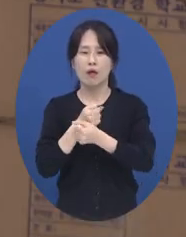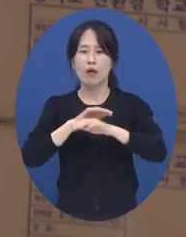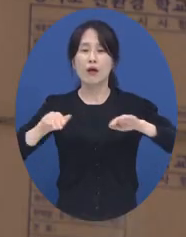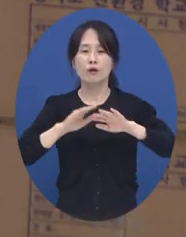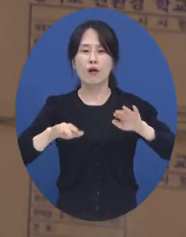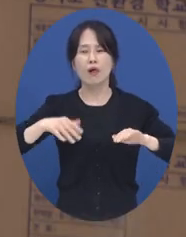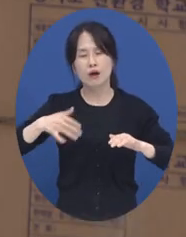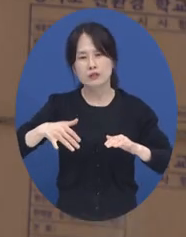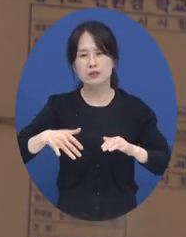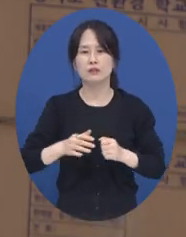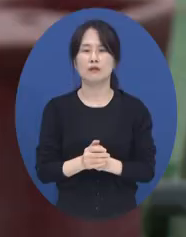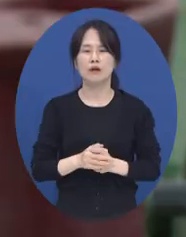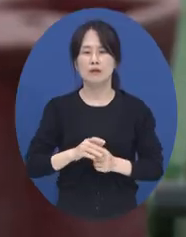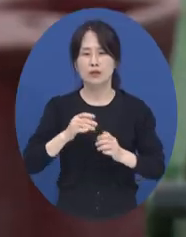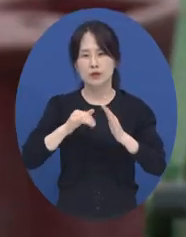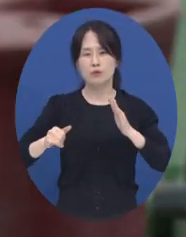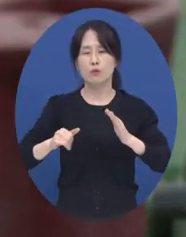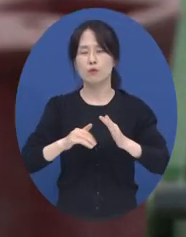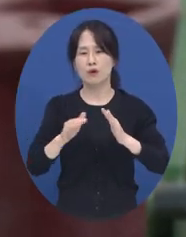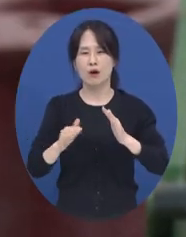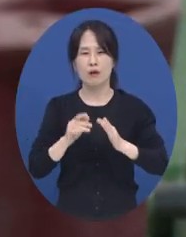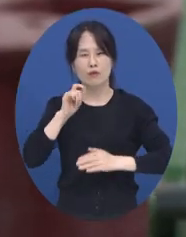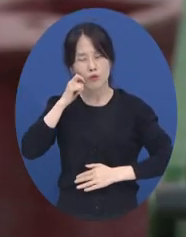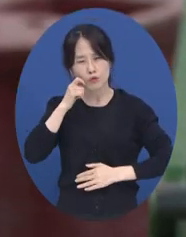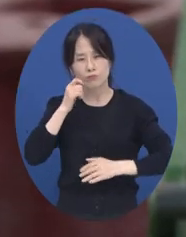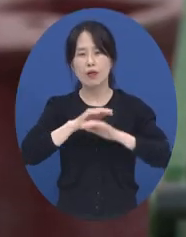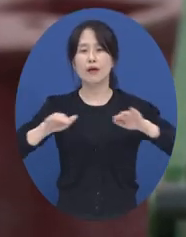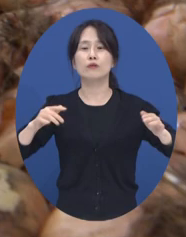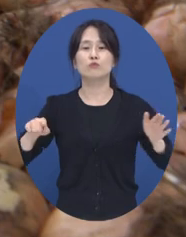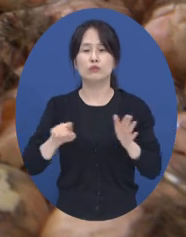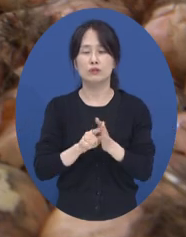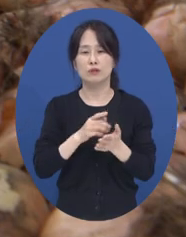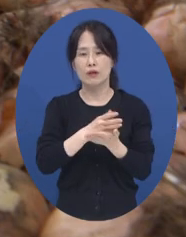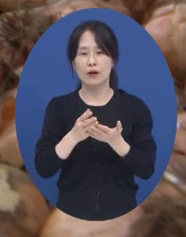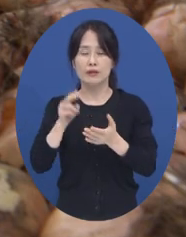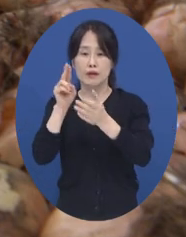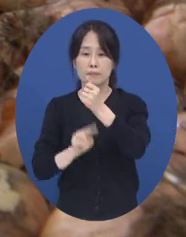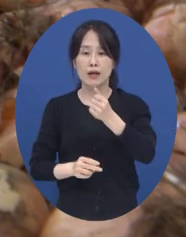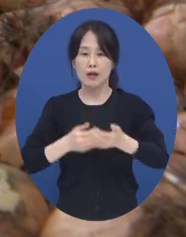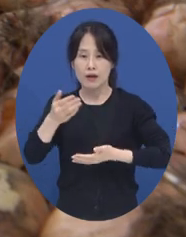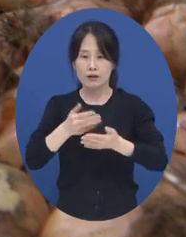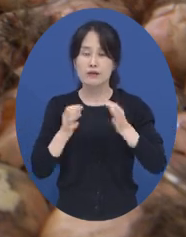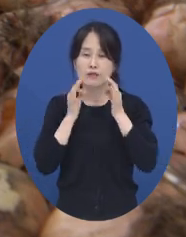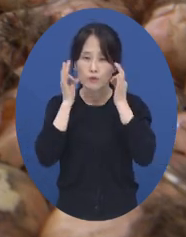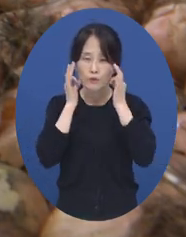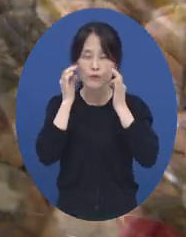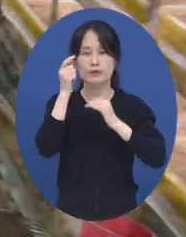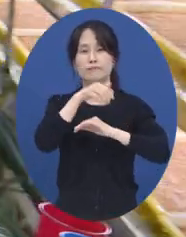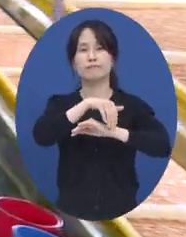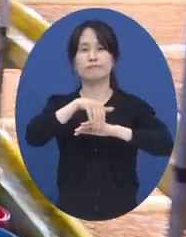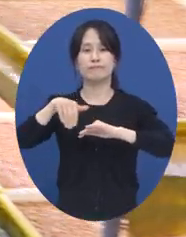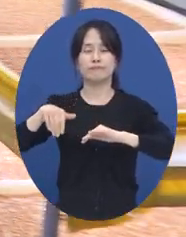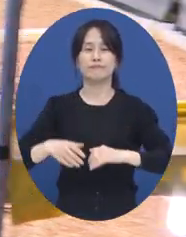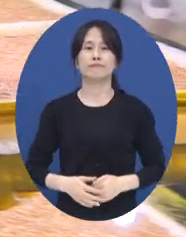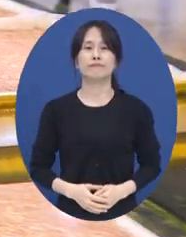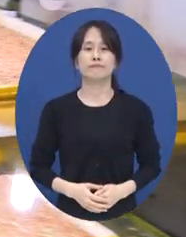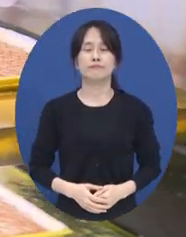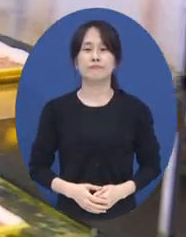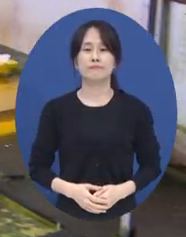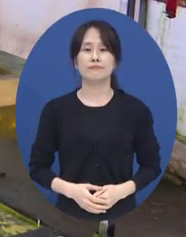농가들의 고통을 덜어주기 위해 다해 간 농 사 및 유통 경로를 확보하는 때 총력을 다할 방식입니다 경제 주